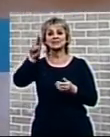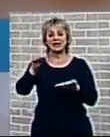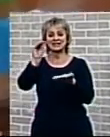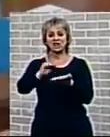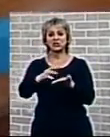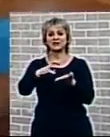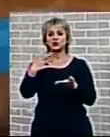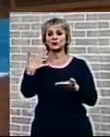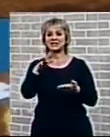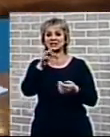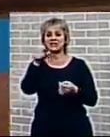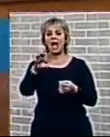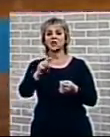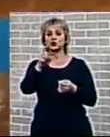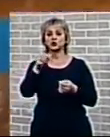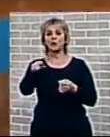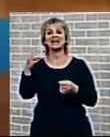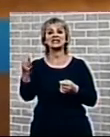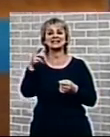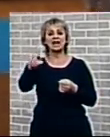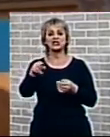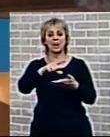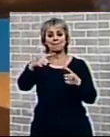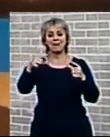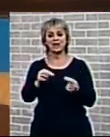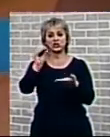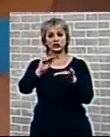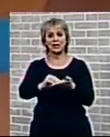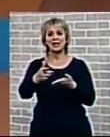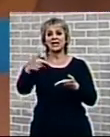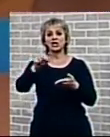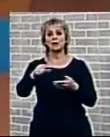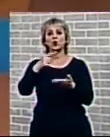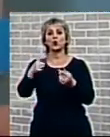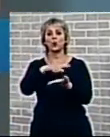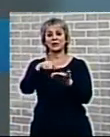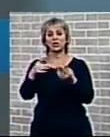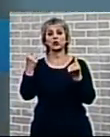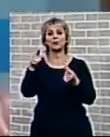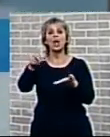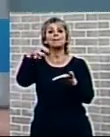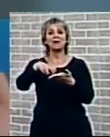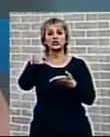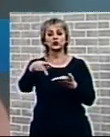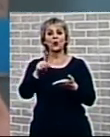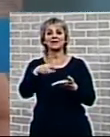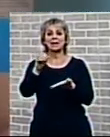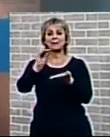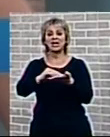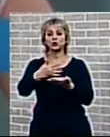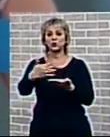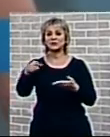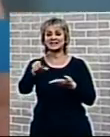Спецгашение к 950-летию Азова. На исторической марке и штемпеле герб города-юбиляра. Почтовая издательская